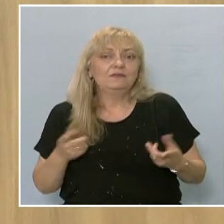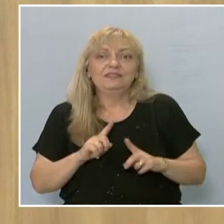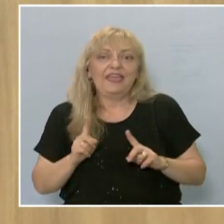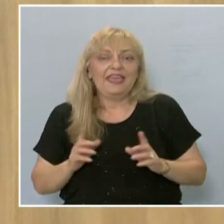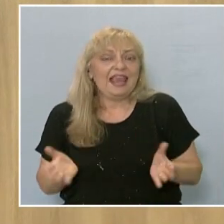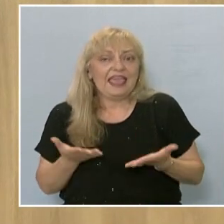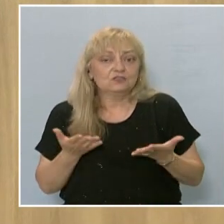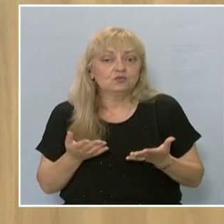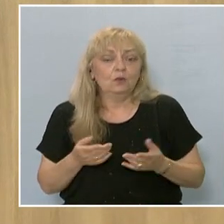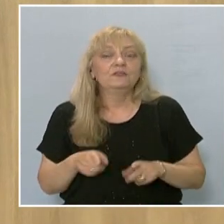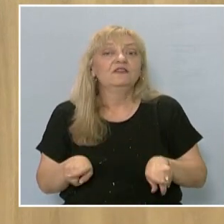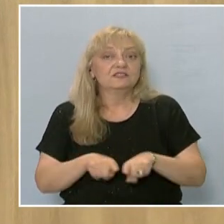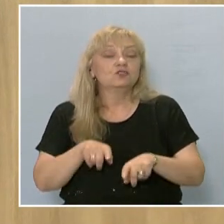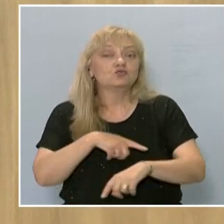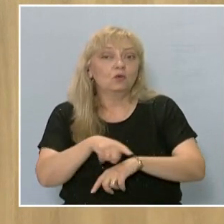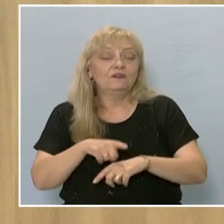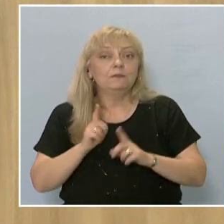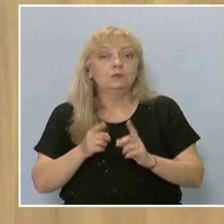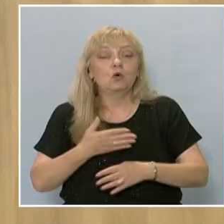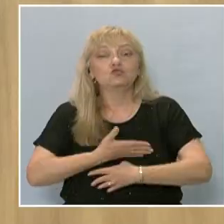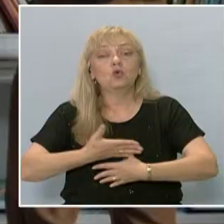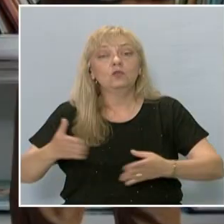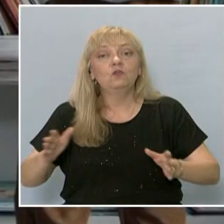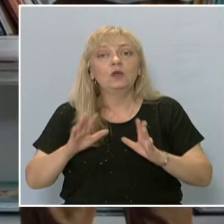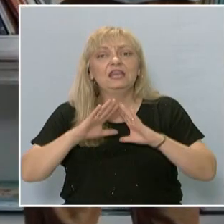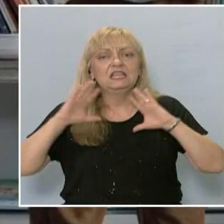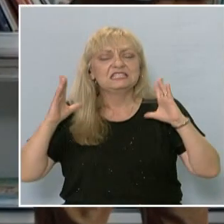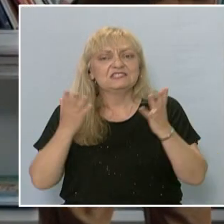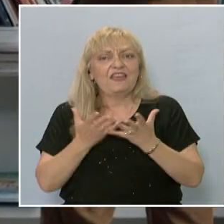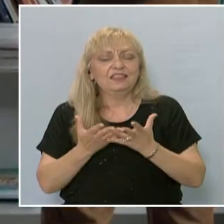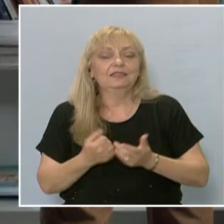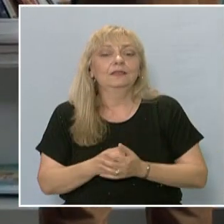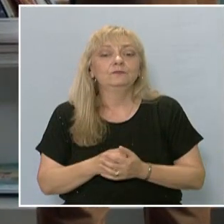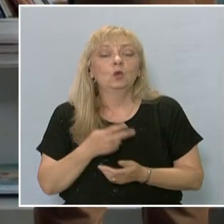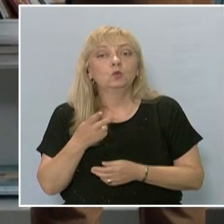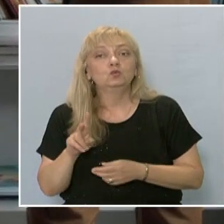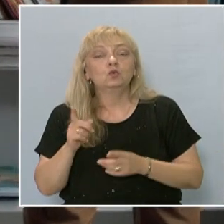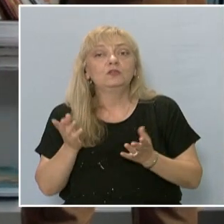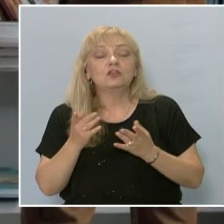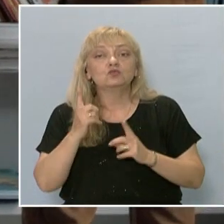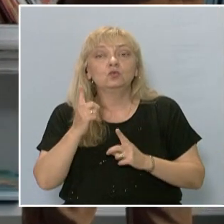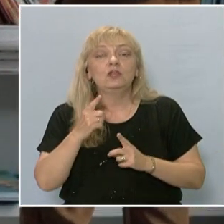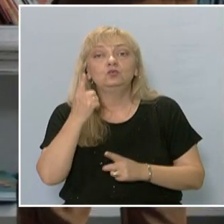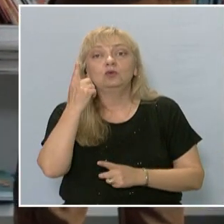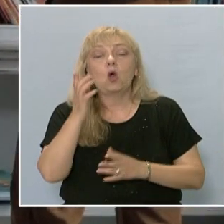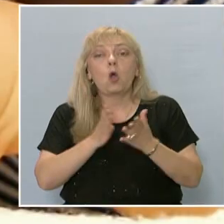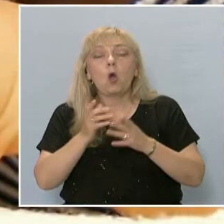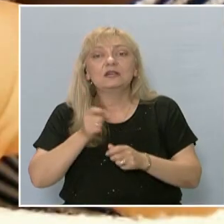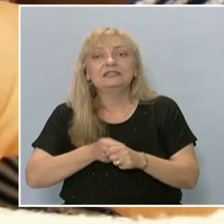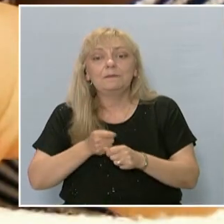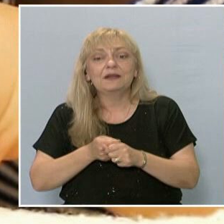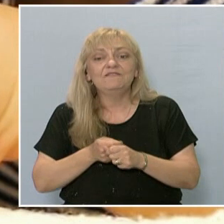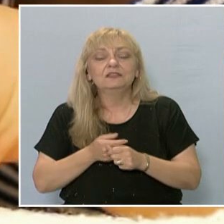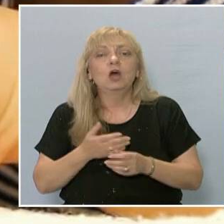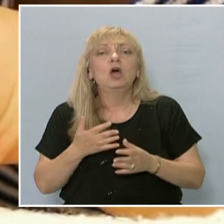е лесно и в същото време може да отвори един цял нов свят другото нещо което под 1% от хората правят да четат с много